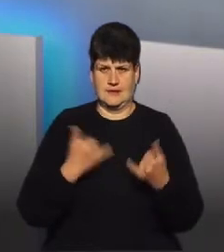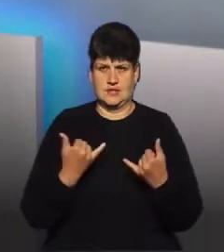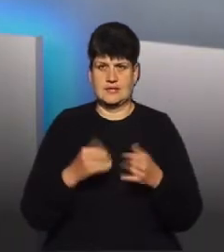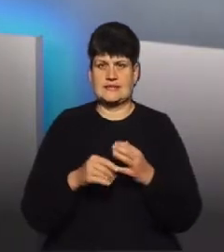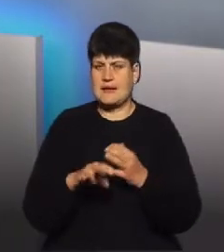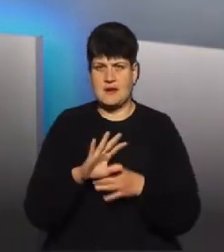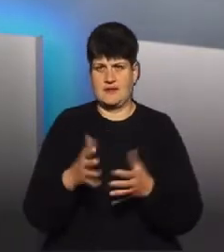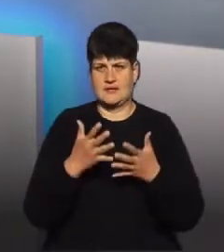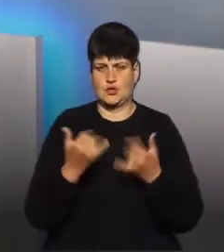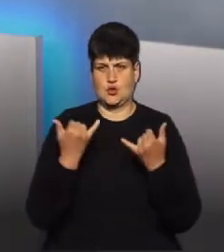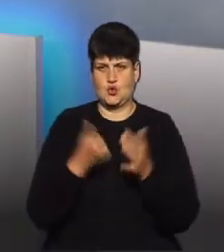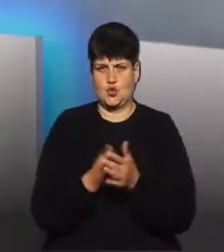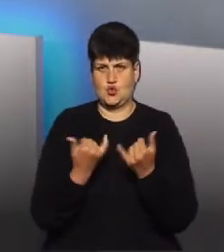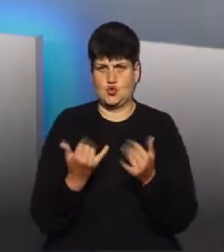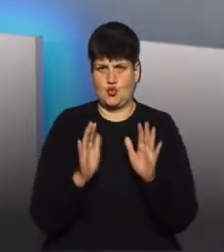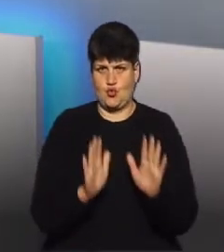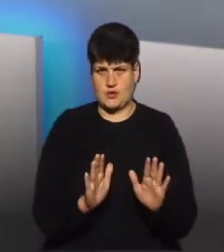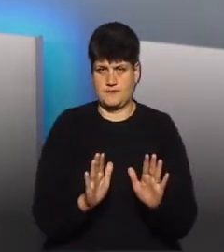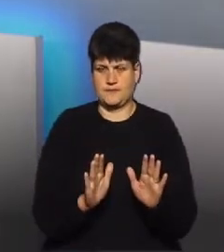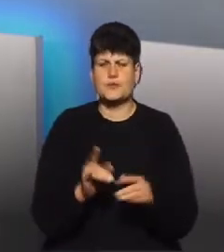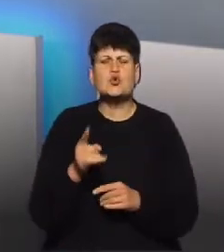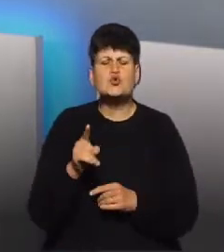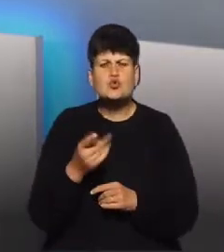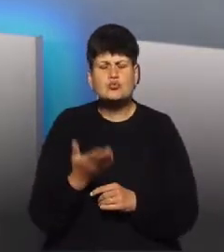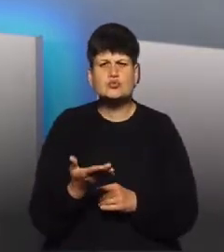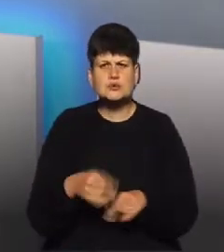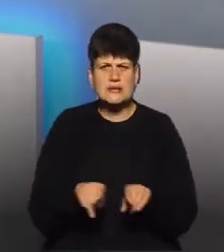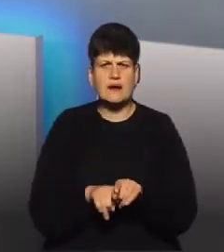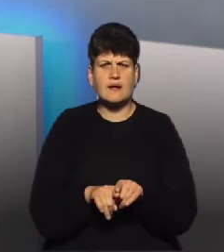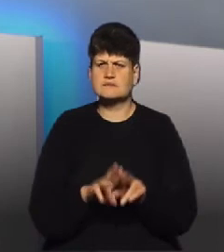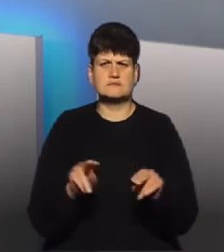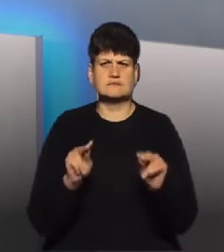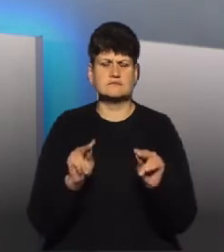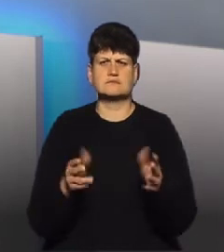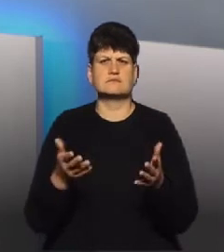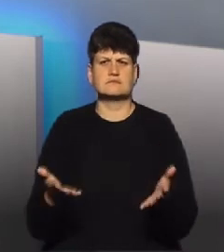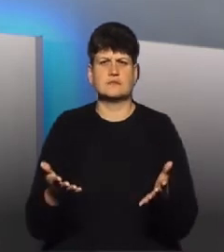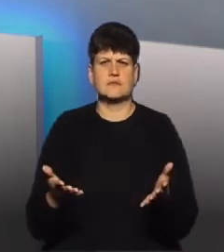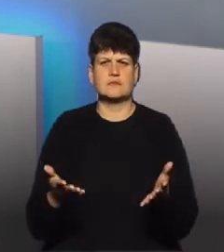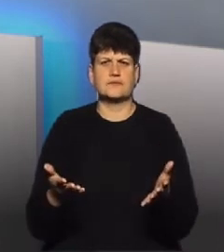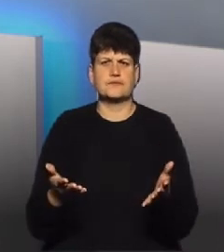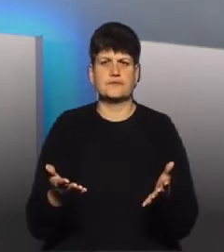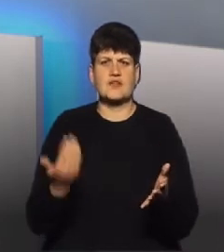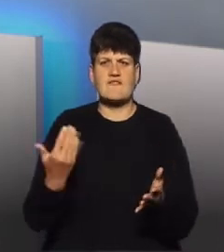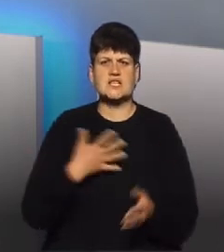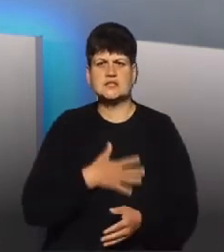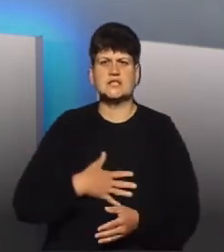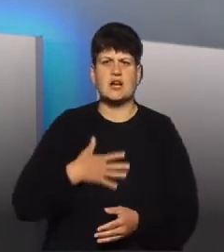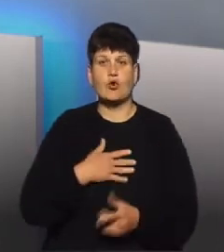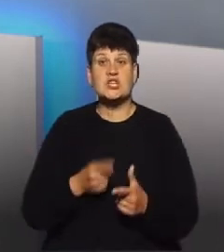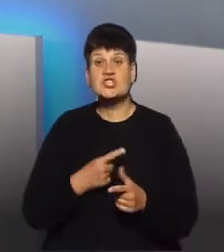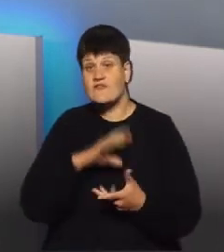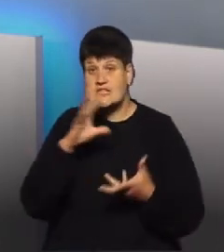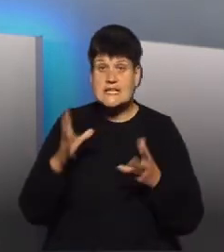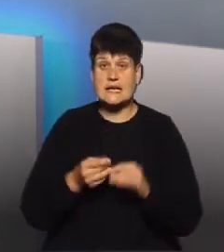давайте запитаємо, я продовжу, пане Володимире, чому отака несправедливість вас тривожить? Чи тривожить вона взагалі? І чи потрібно